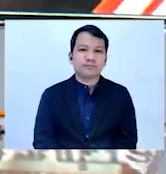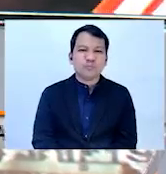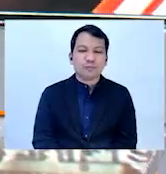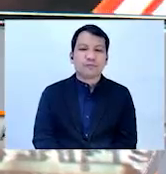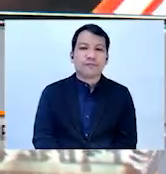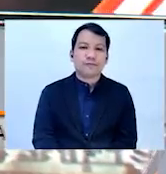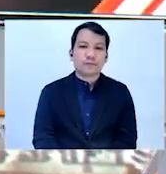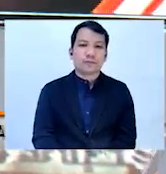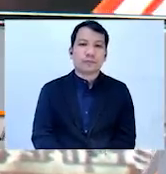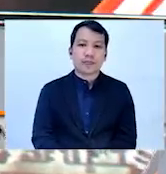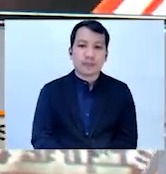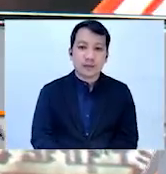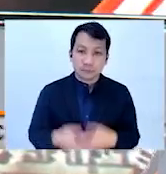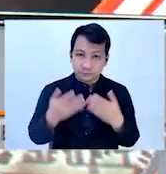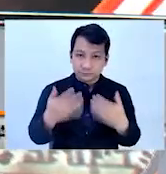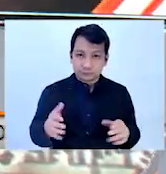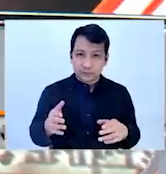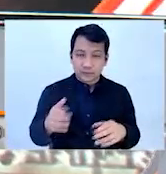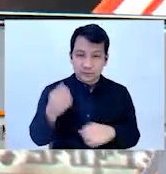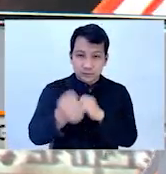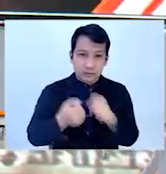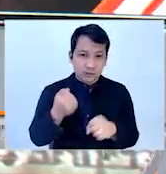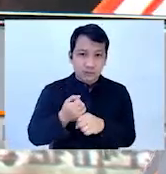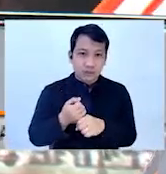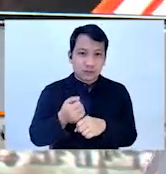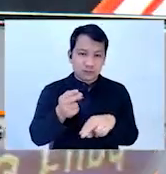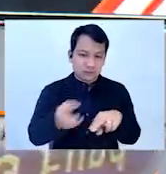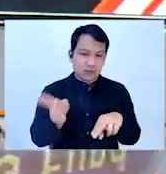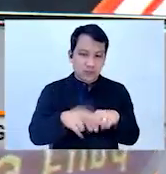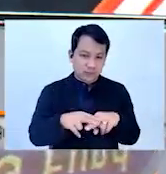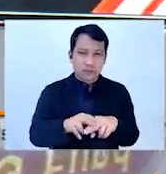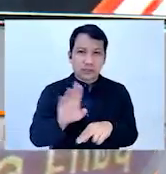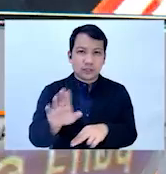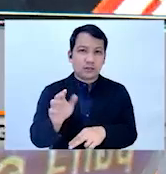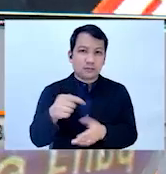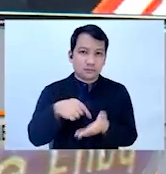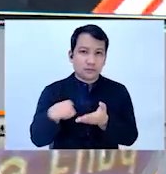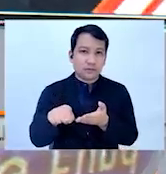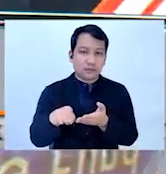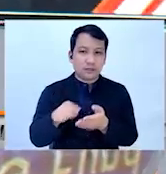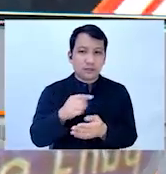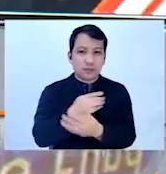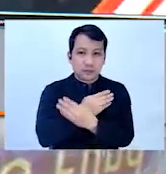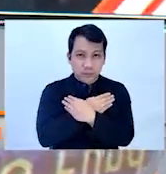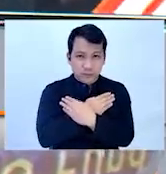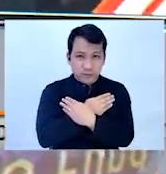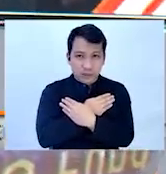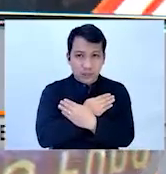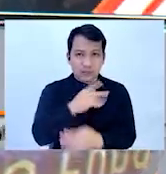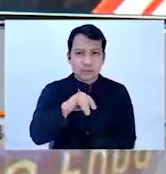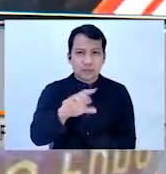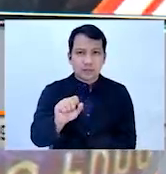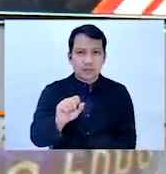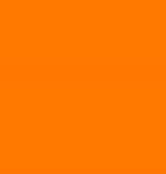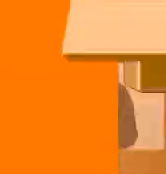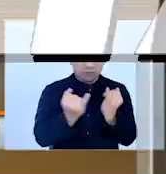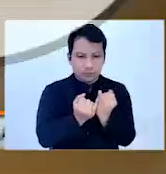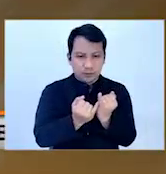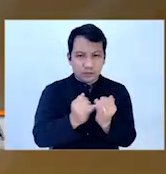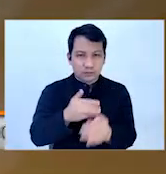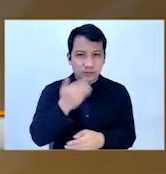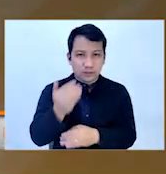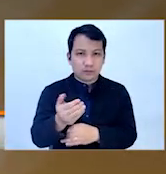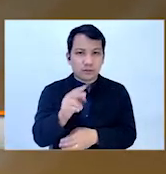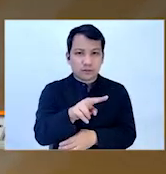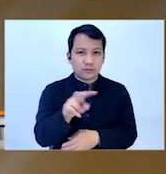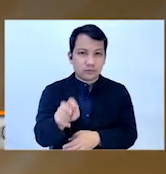Bagong taon, dagdag na bayarin. Magtataas ng kontribusyon ang Pag-ibig at PhilHealth sa darating na Enero. Magiging 200 pesos